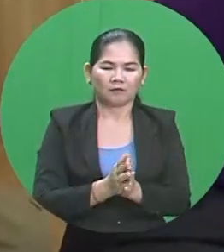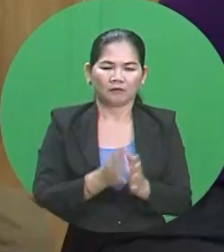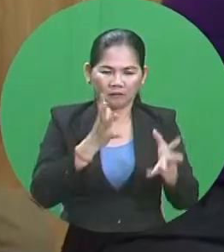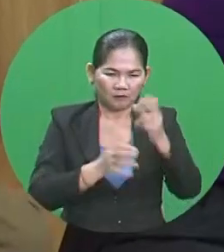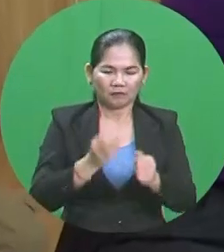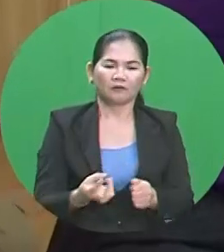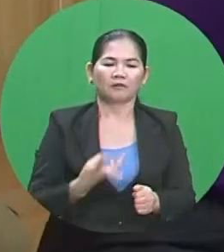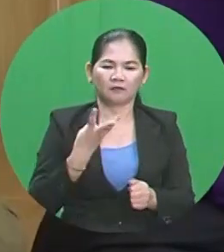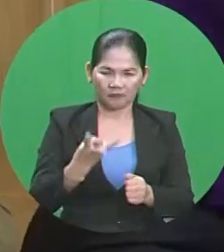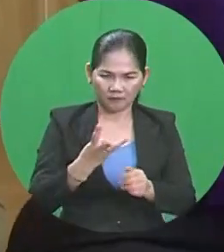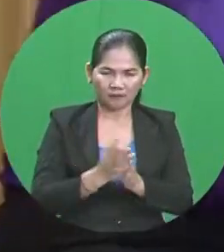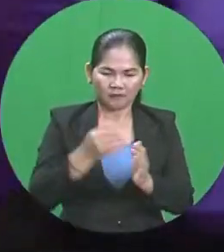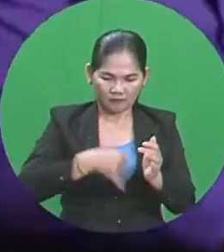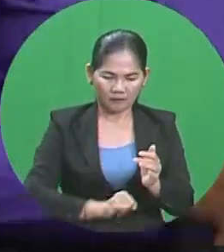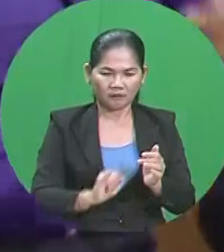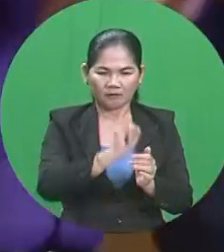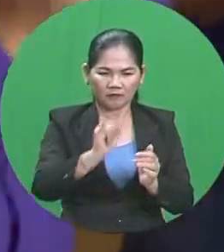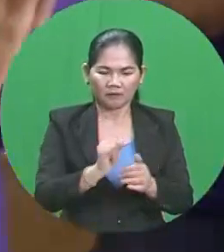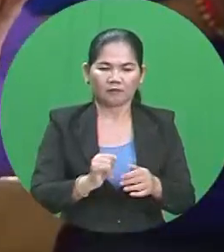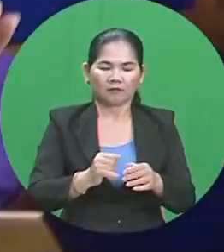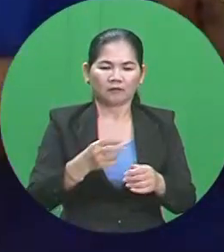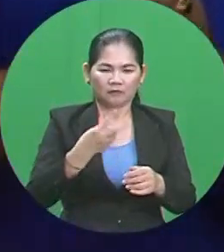ពិសេសការចិញ្ចឹមបីបាច់ទារក ផ្លោះ 3 នាក់